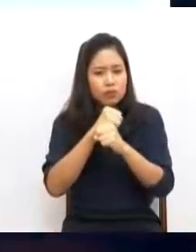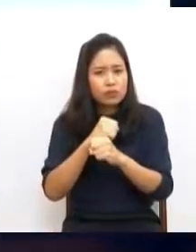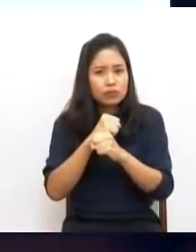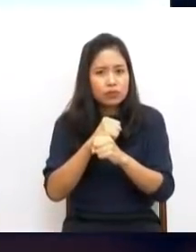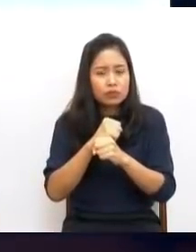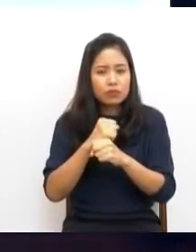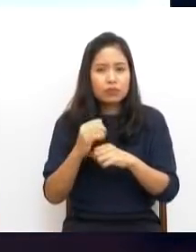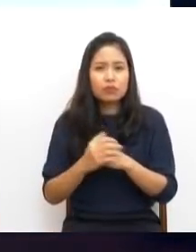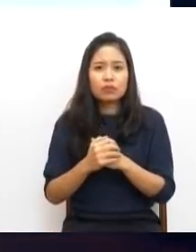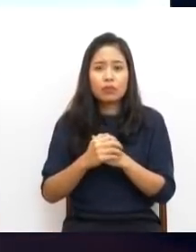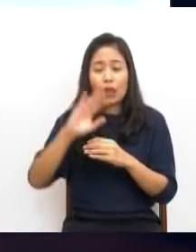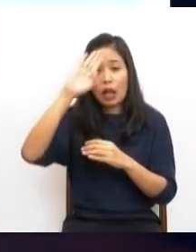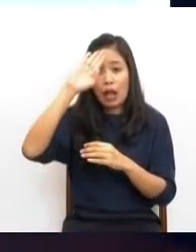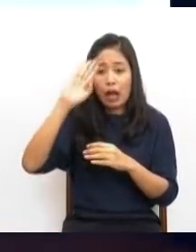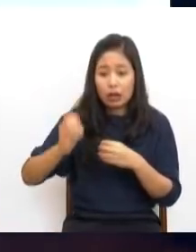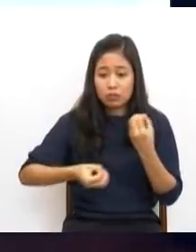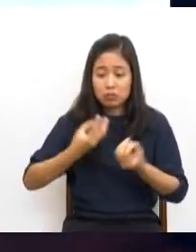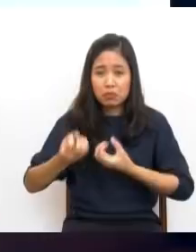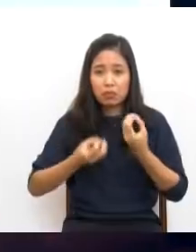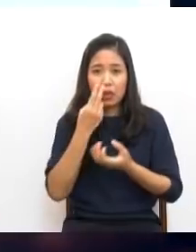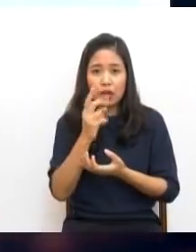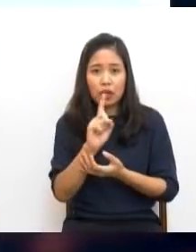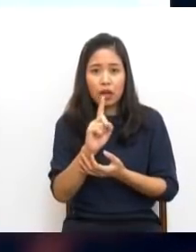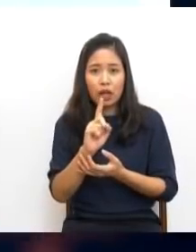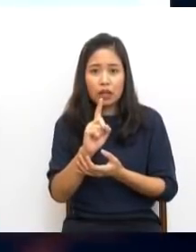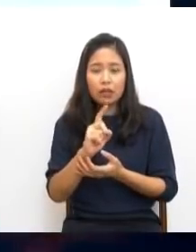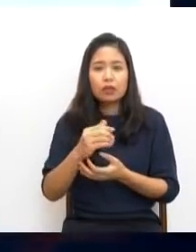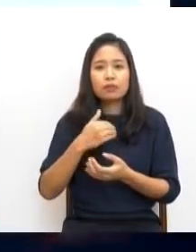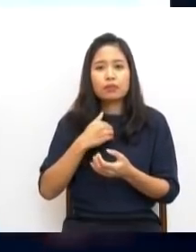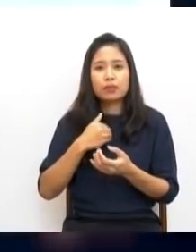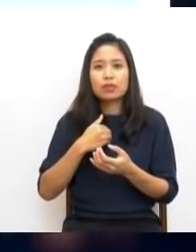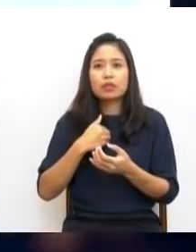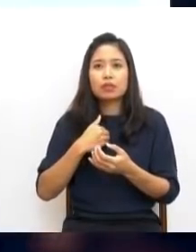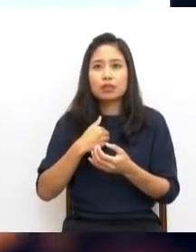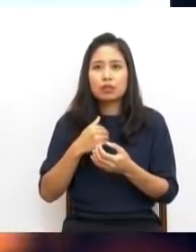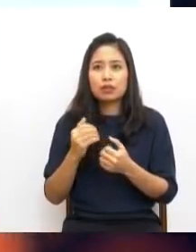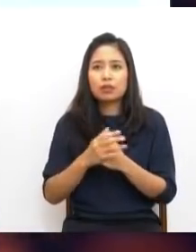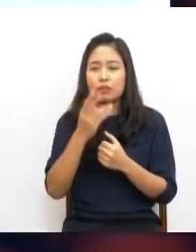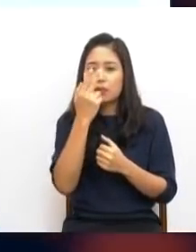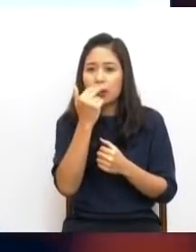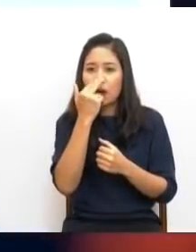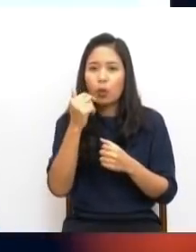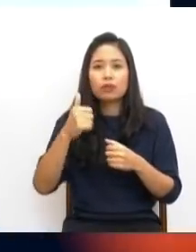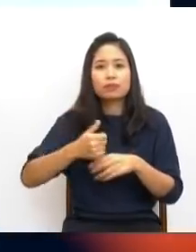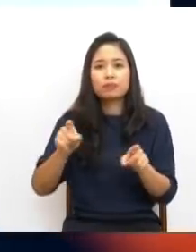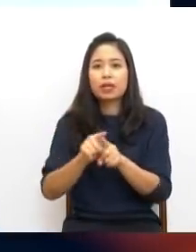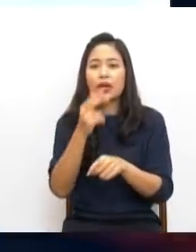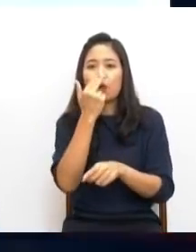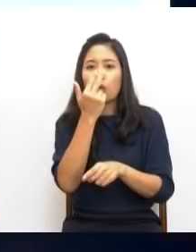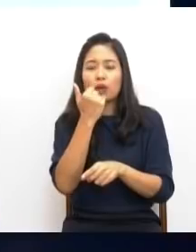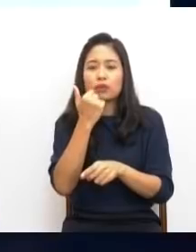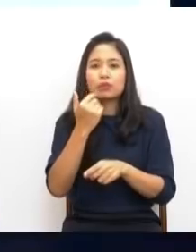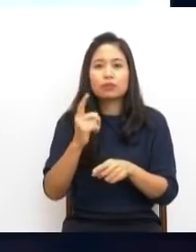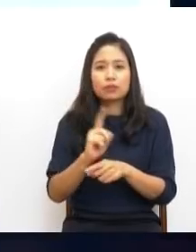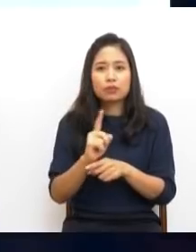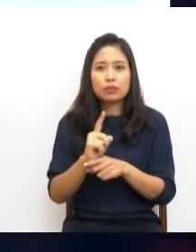ค่ะอาการของโรคนะคะโดยทั่วไปแล้วนะคะโรคนี้ระยะฟักตัวเฉลี่ยอยู่ที่ 3-6 วันค่ะแล้วก็จะมีอาการ